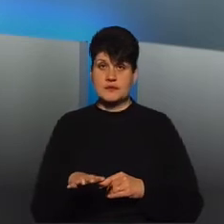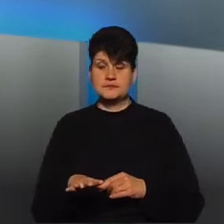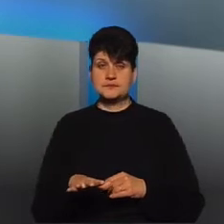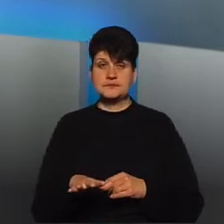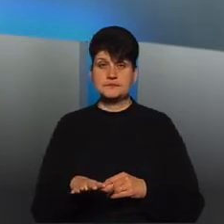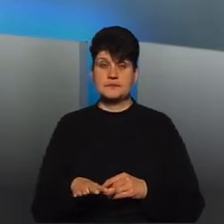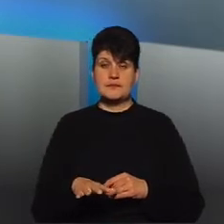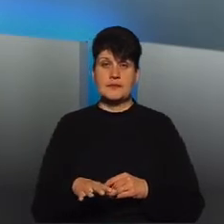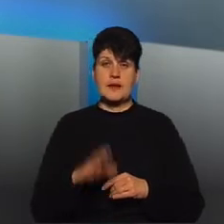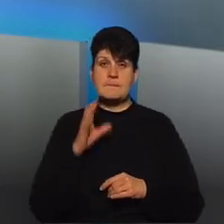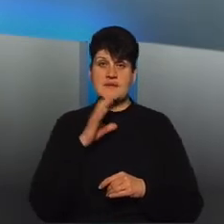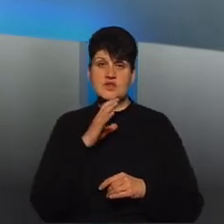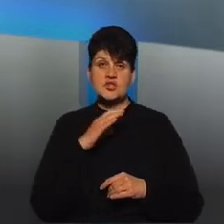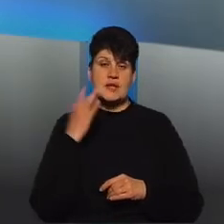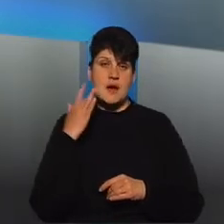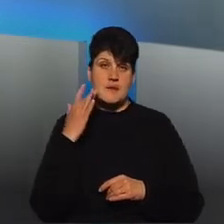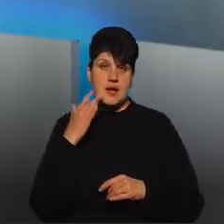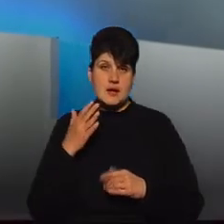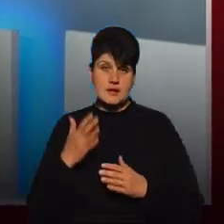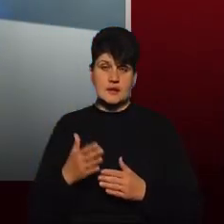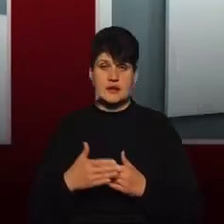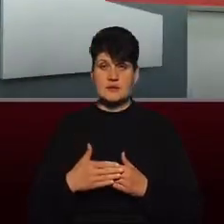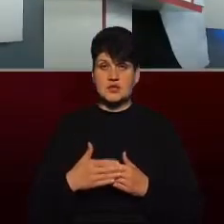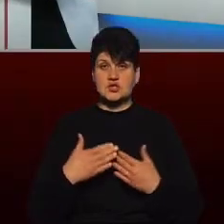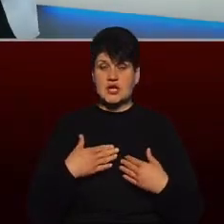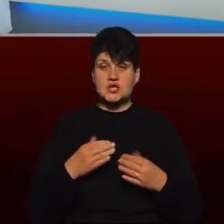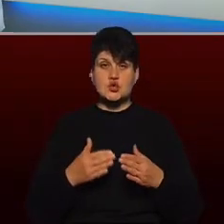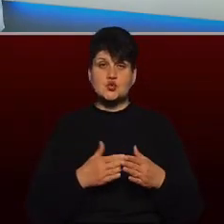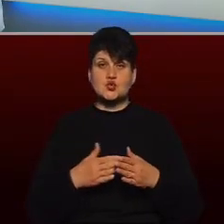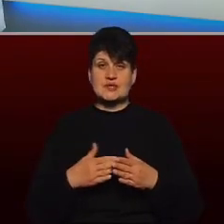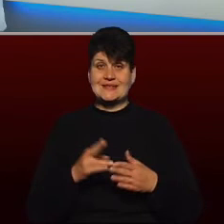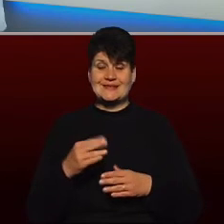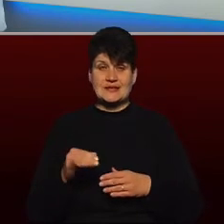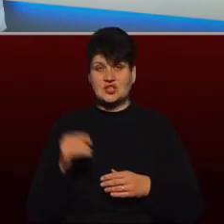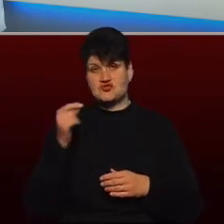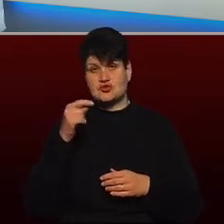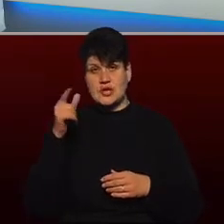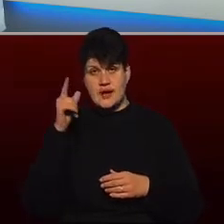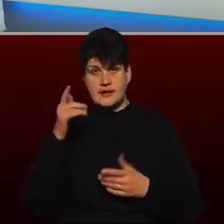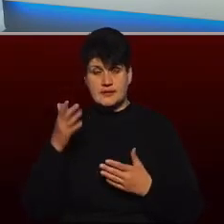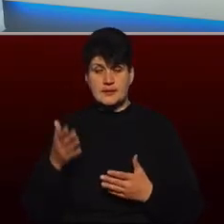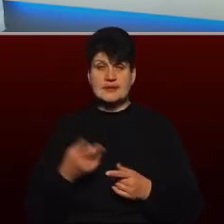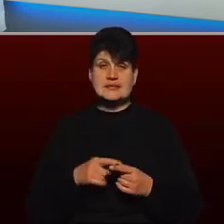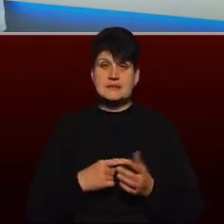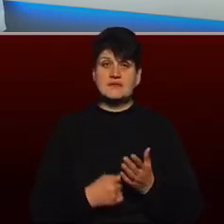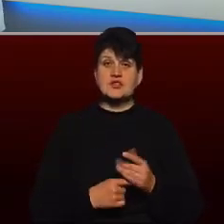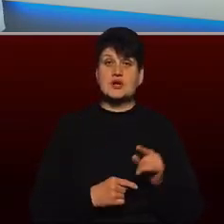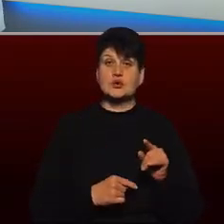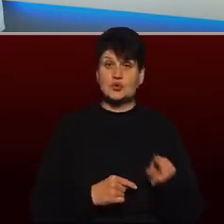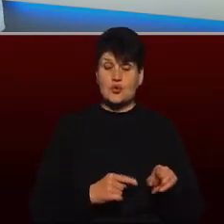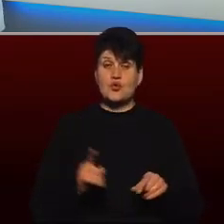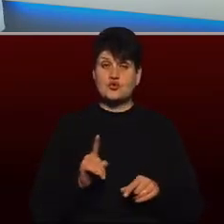Північна Америка, найближчі наші сусіди – це Чехія. Тобто це підтвердження того, що